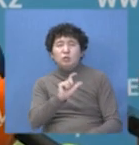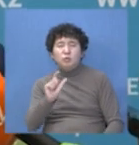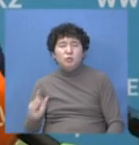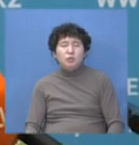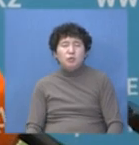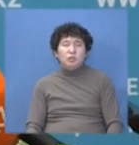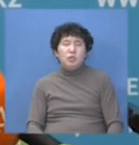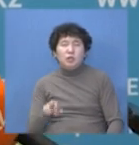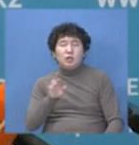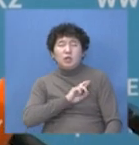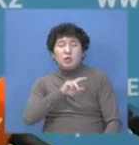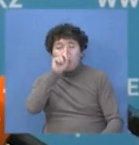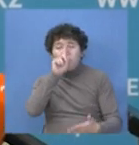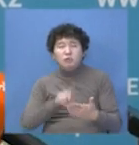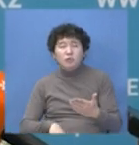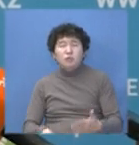бұған сенімді келедіміз.